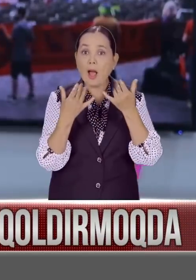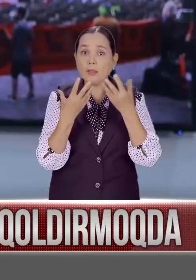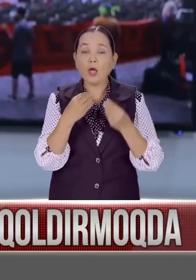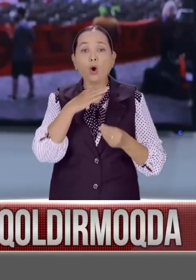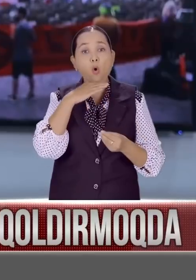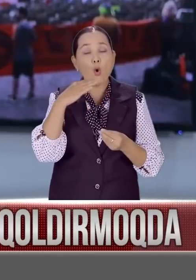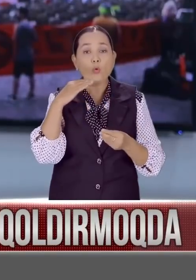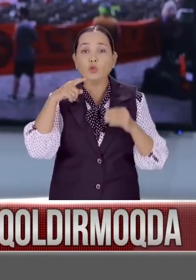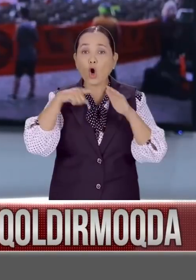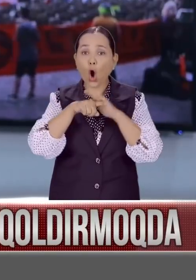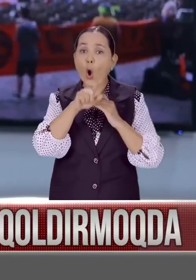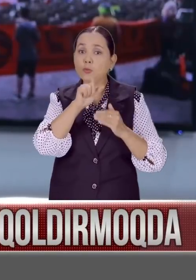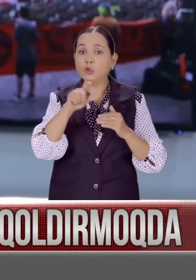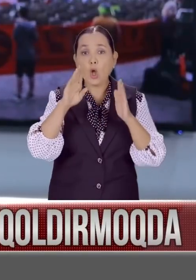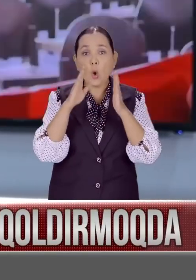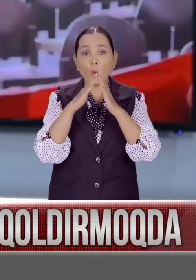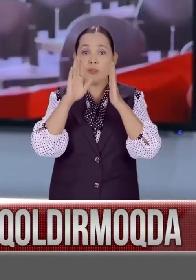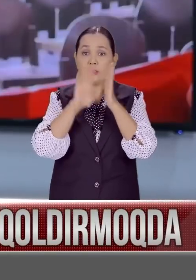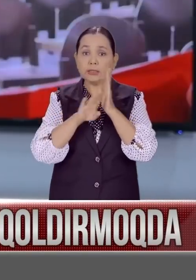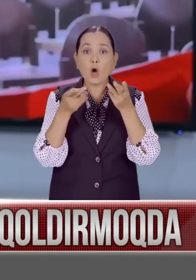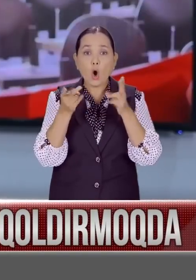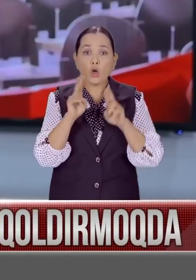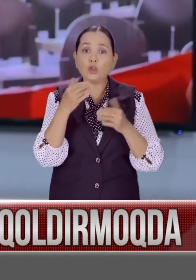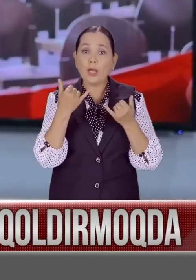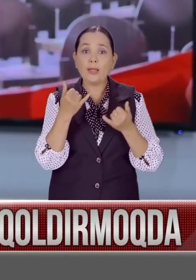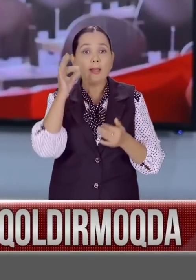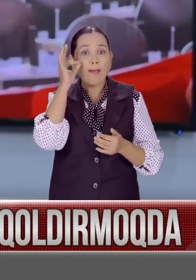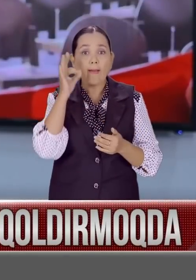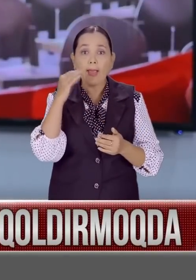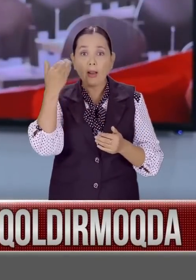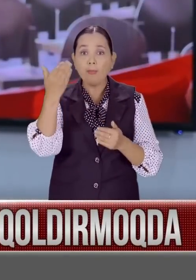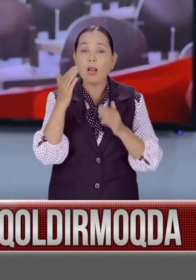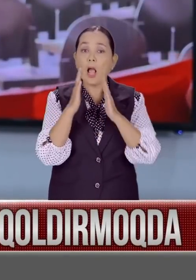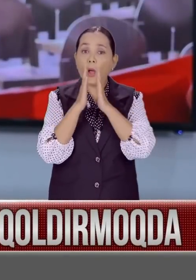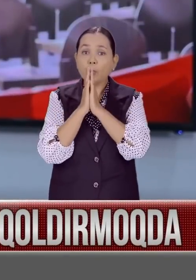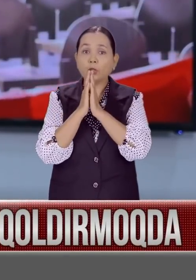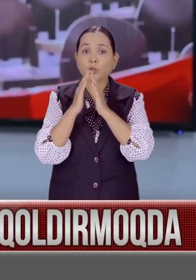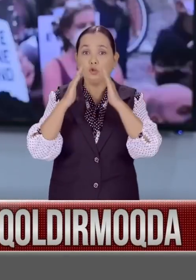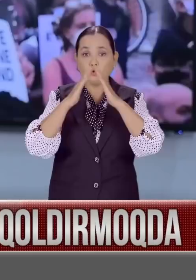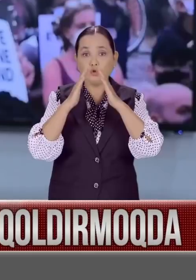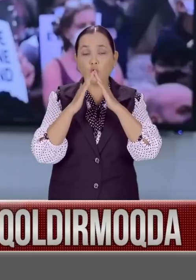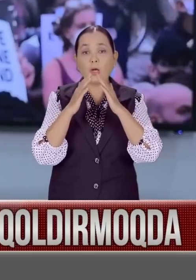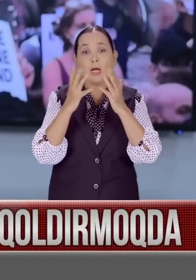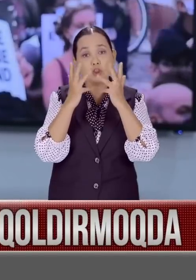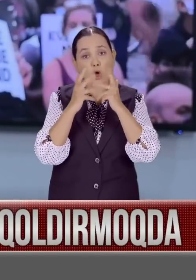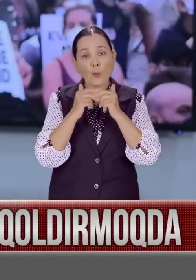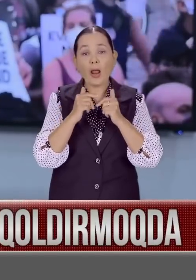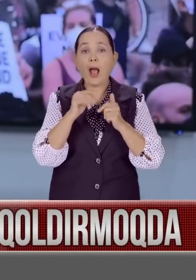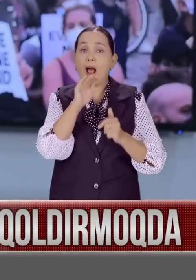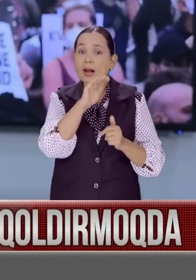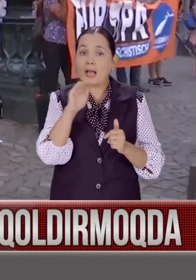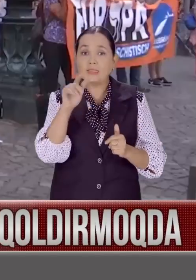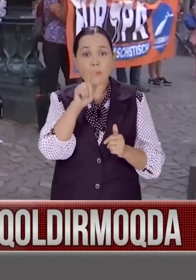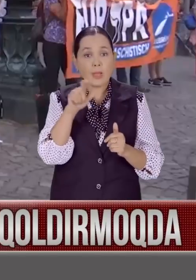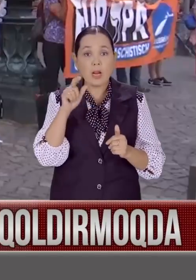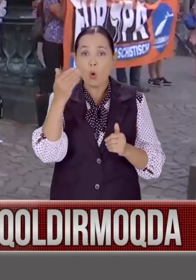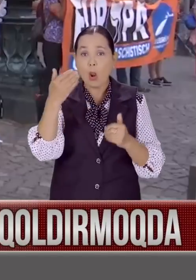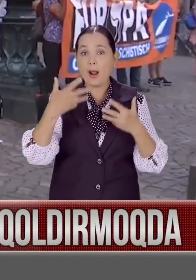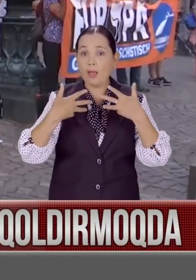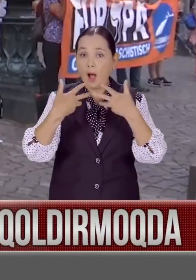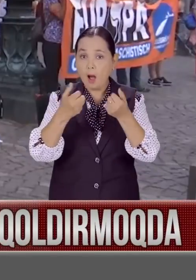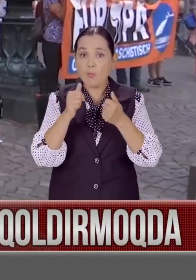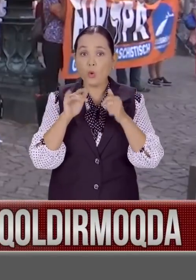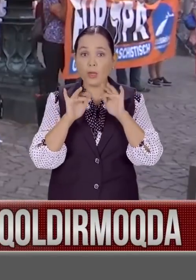paytda esa ko'pchilik qochqinlar uysiz qolishgan. Endilikda ular Germaniyada muhojirlar uchun joy bor deb hisoblab, rasmiylardan ularni